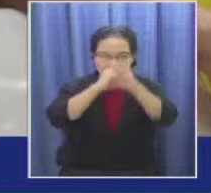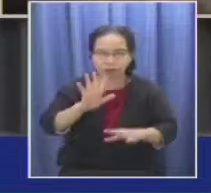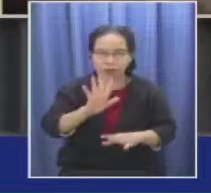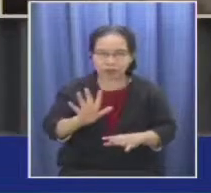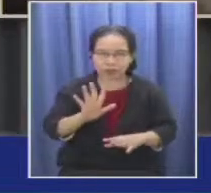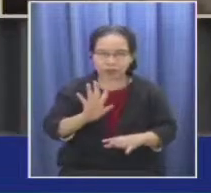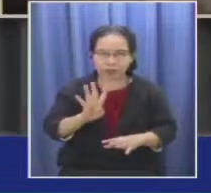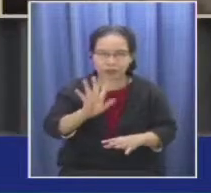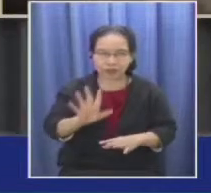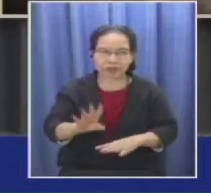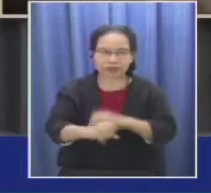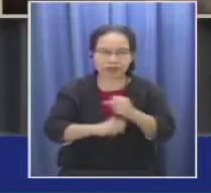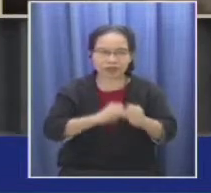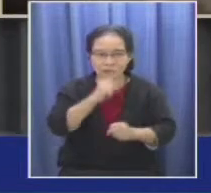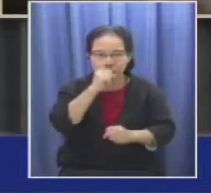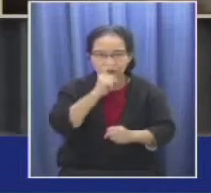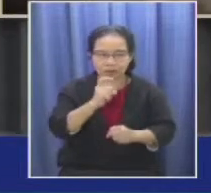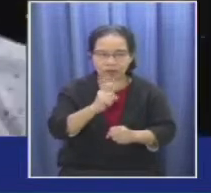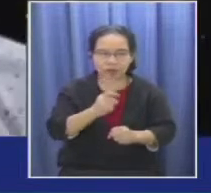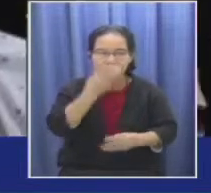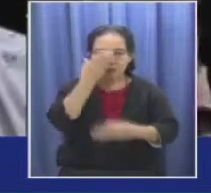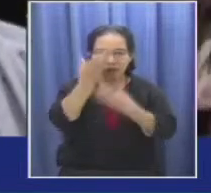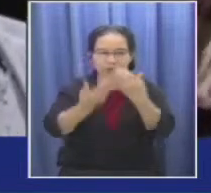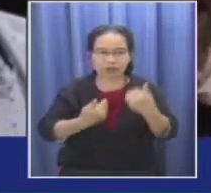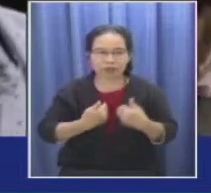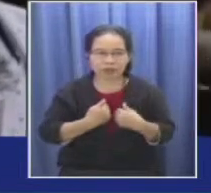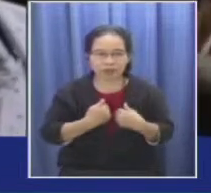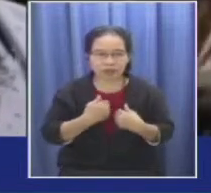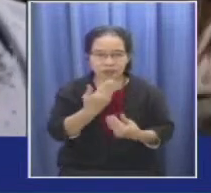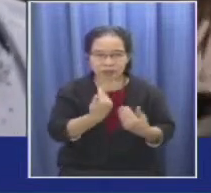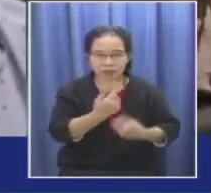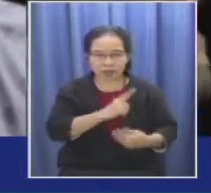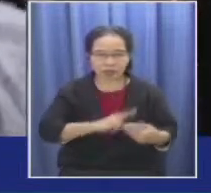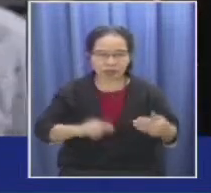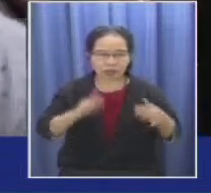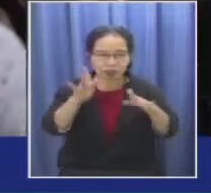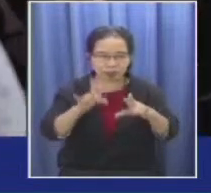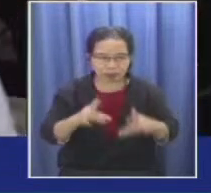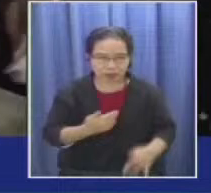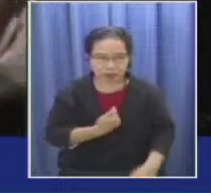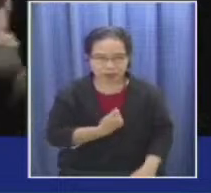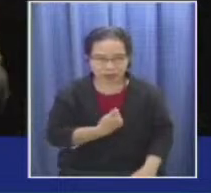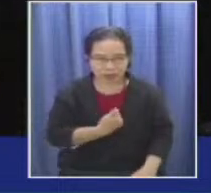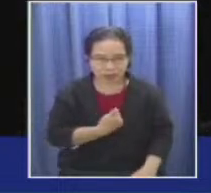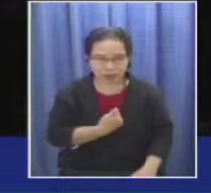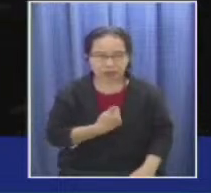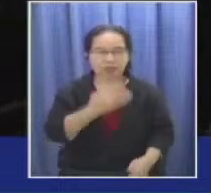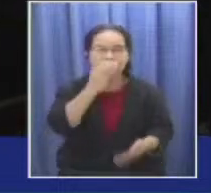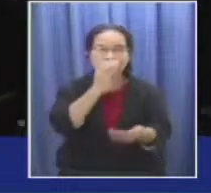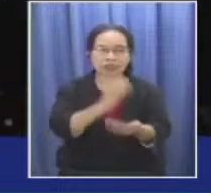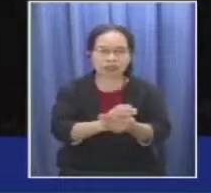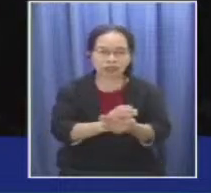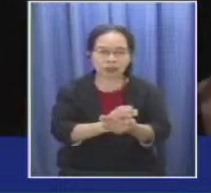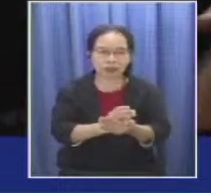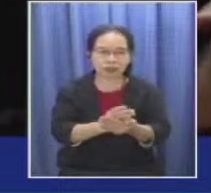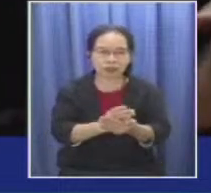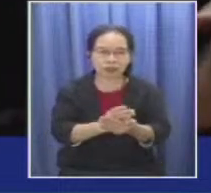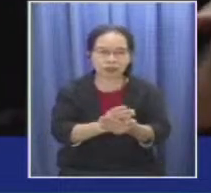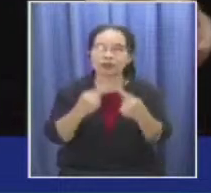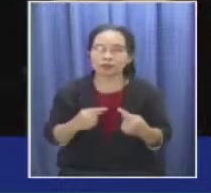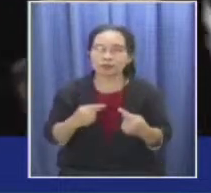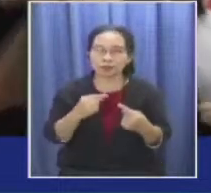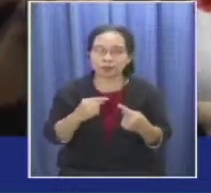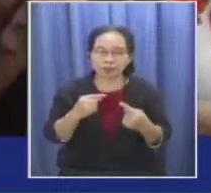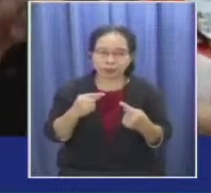se anade na si ye na wadam Nanso bisa me se ba de na si ye no wadi be ye mfie nan kom mfie nu